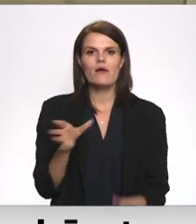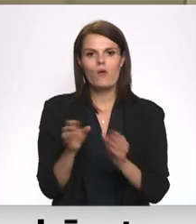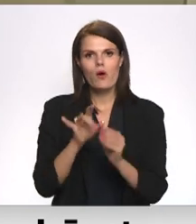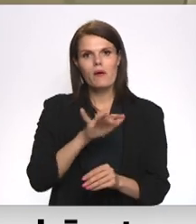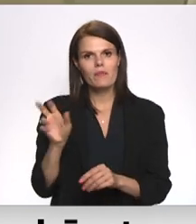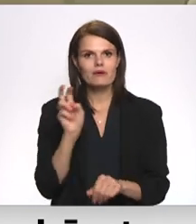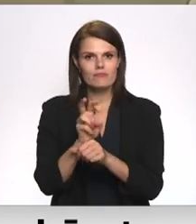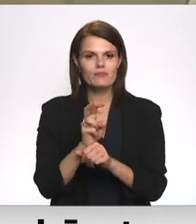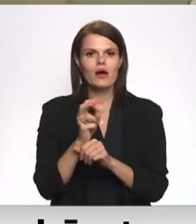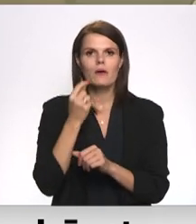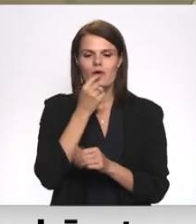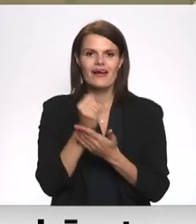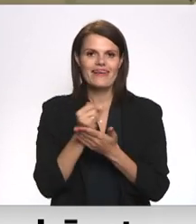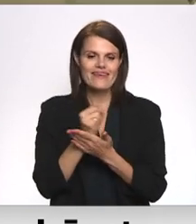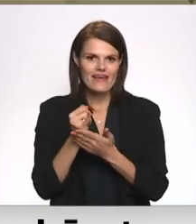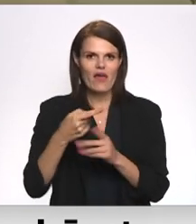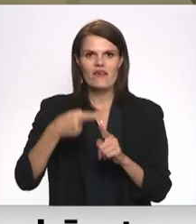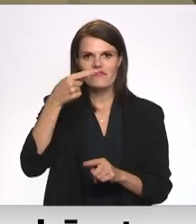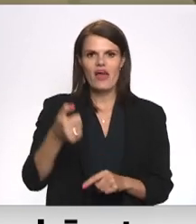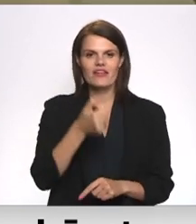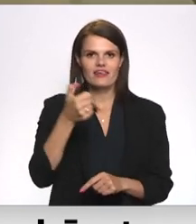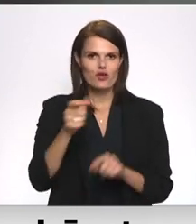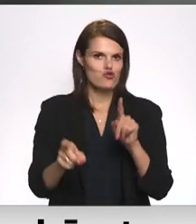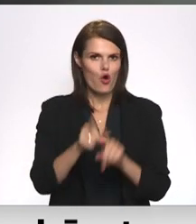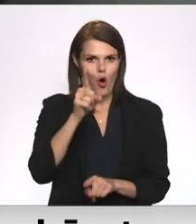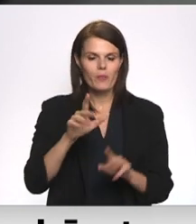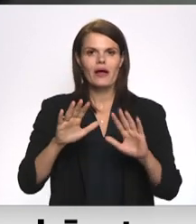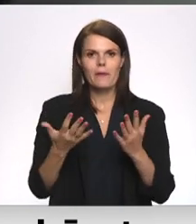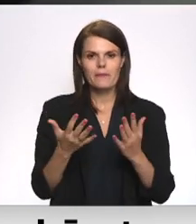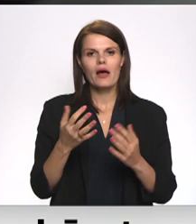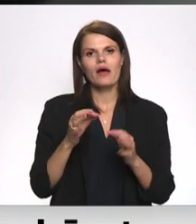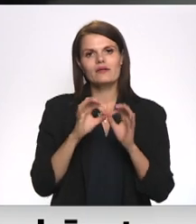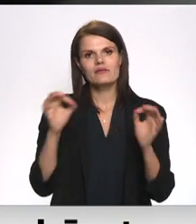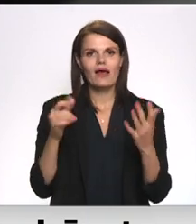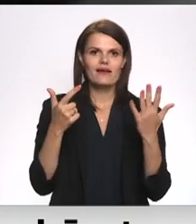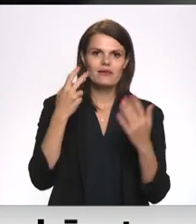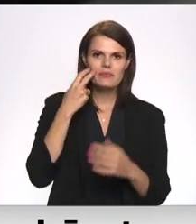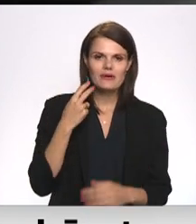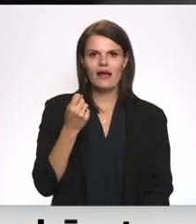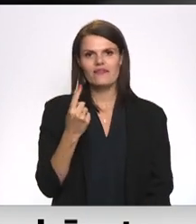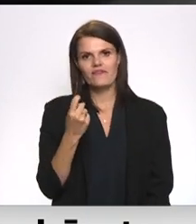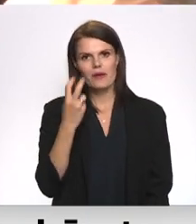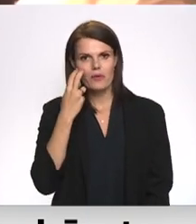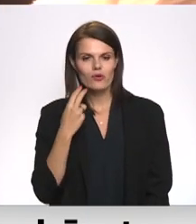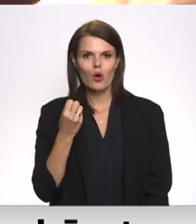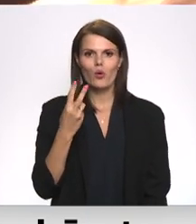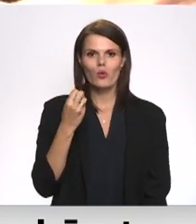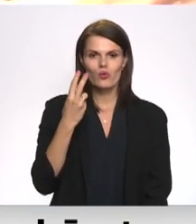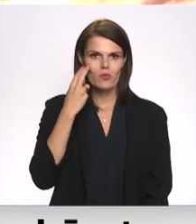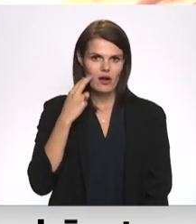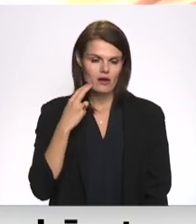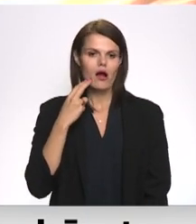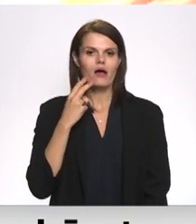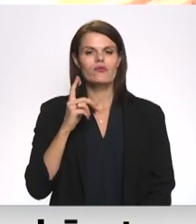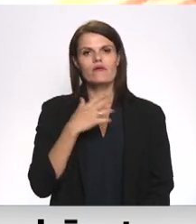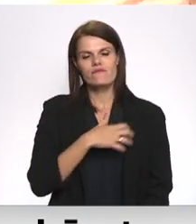higiēnu. Vienoreiz gada tā ir obligāti, bet ir vecums 7, 11 un 12 gadi, kur